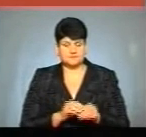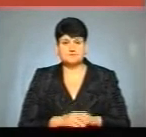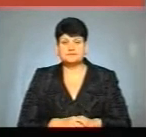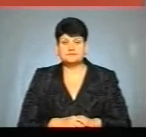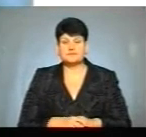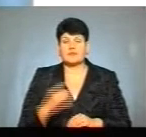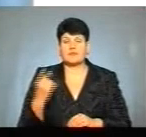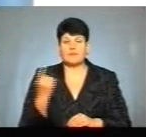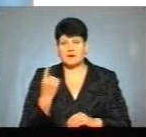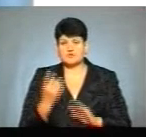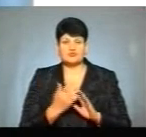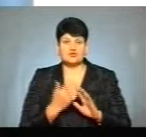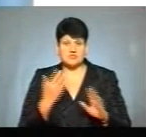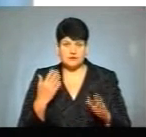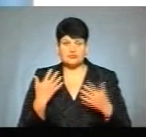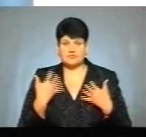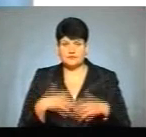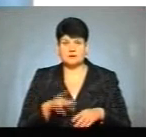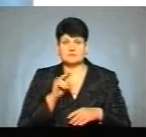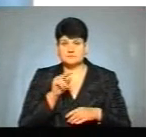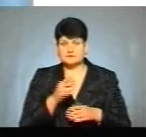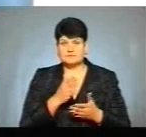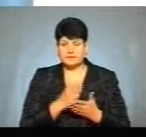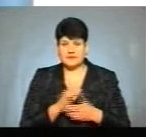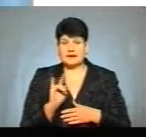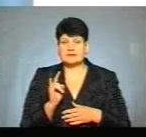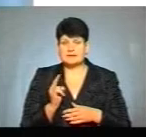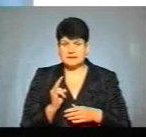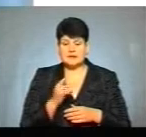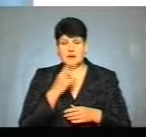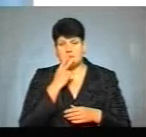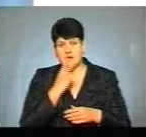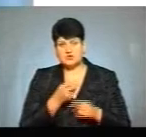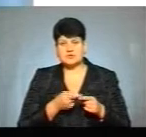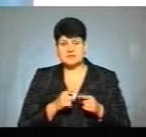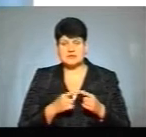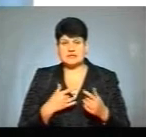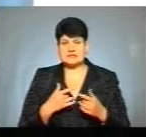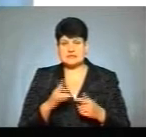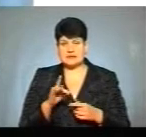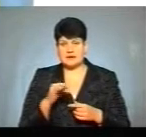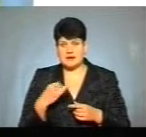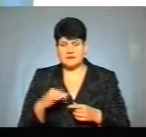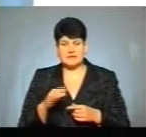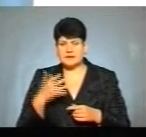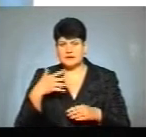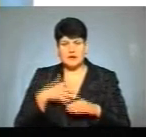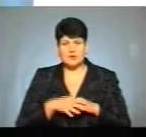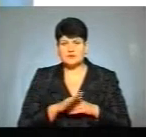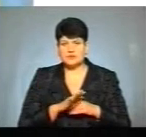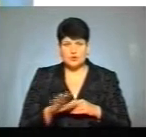чергу, те, що я вже озвучила, що дитина, бачачи цей сценарій, вона